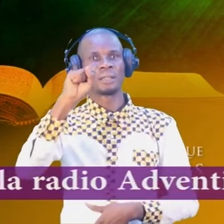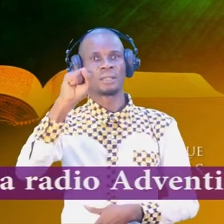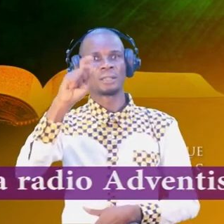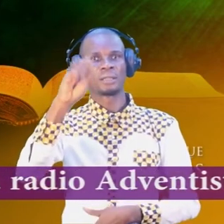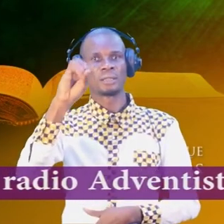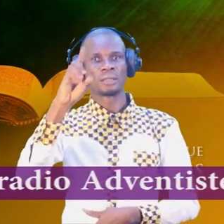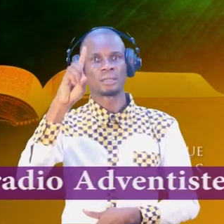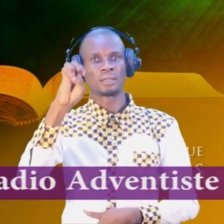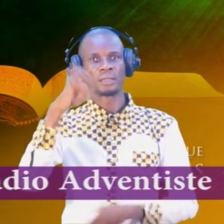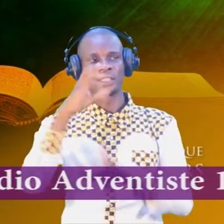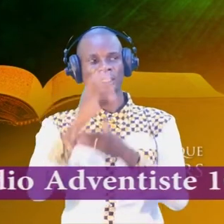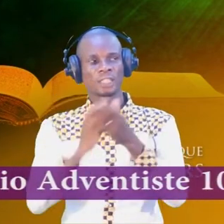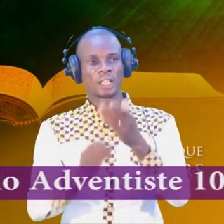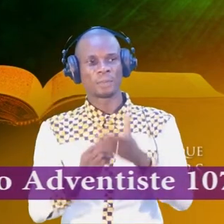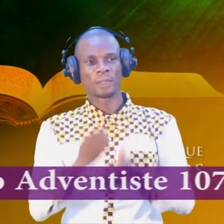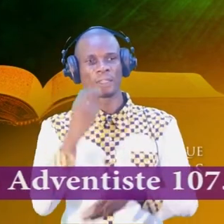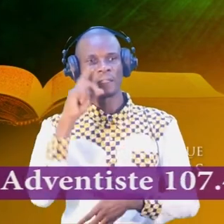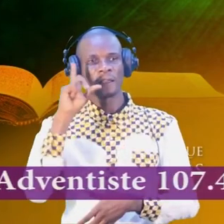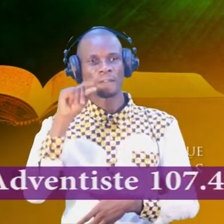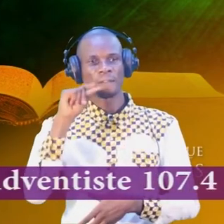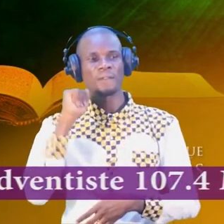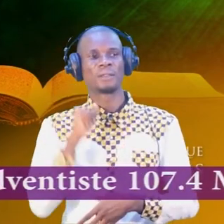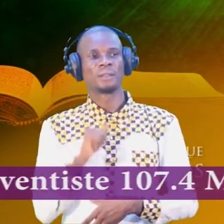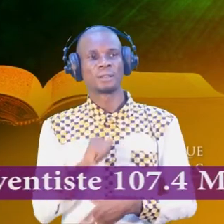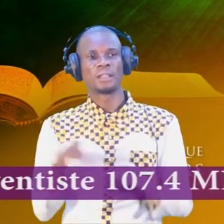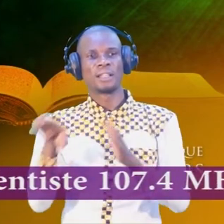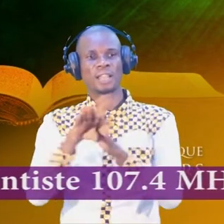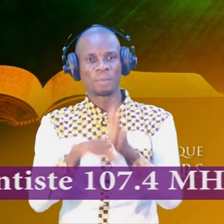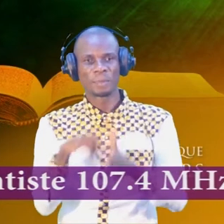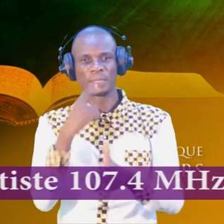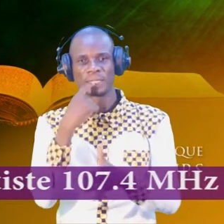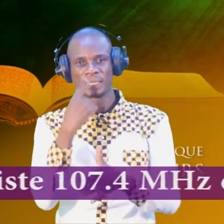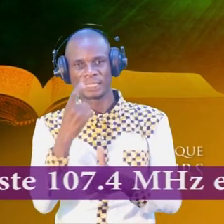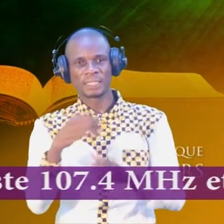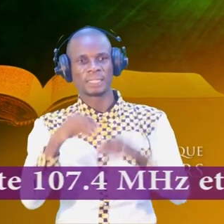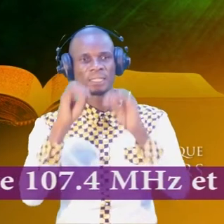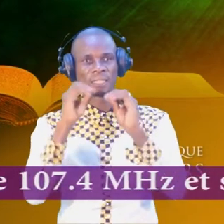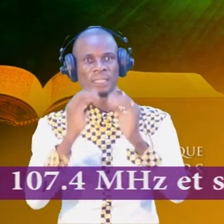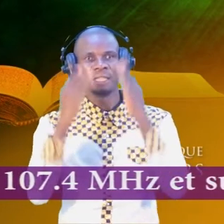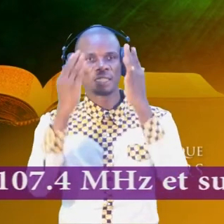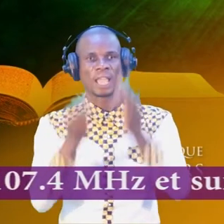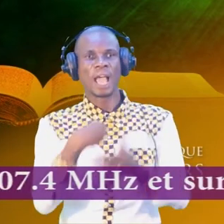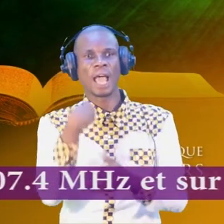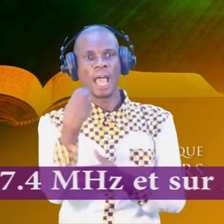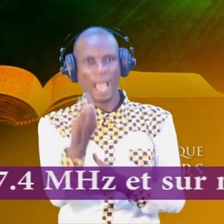wako niliye kutoa katika nchi ya Misri katika nyumba ya utumwa.